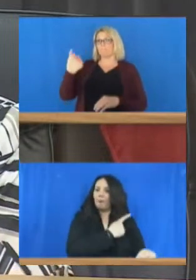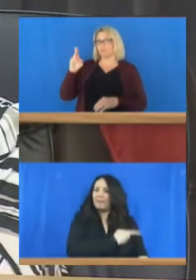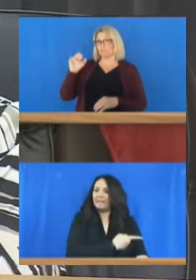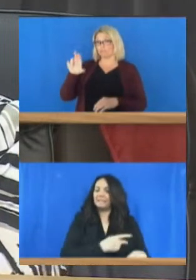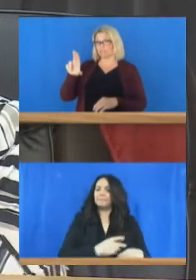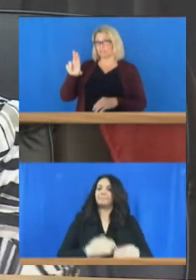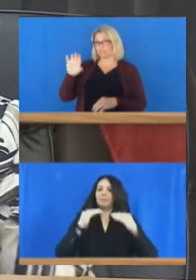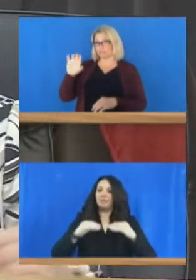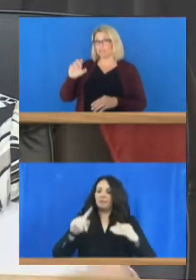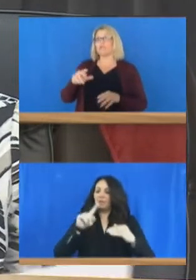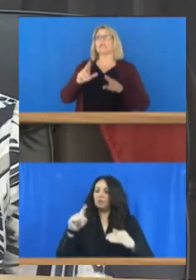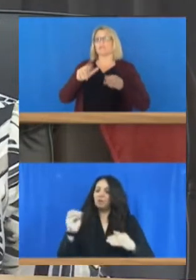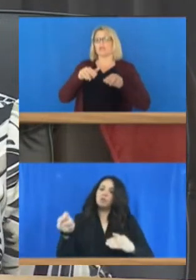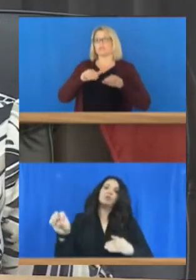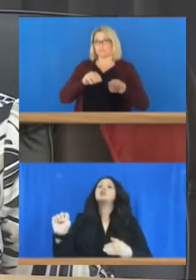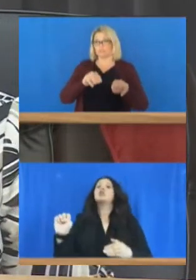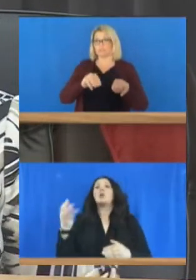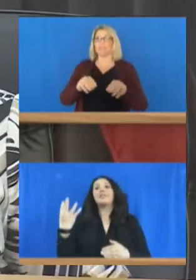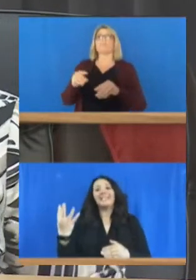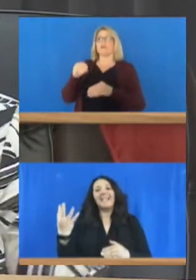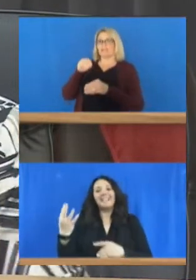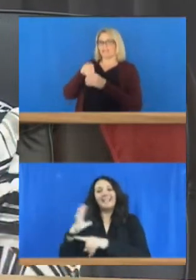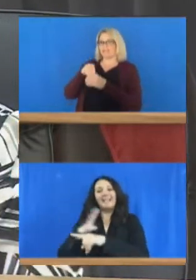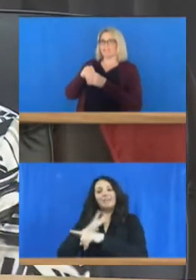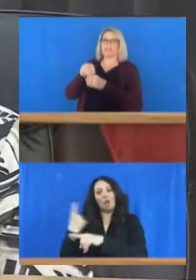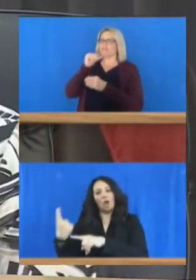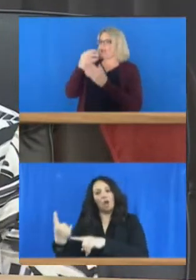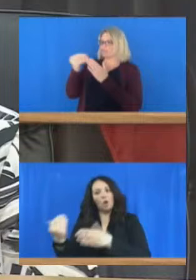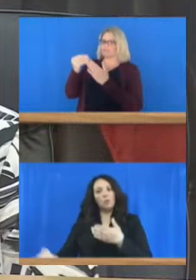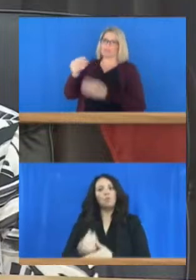practice for all the provinces and territories.